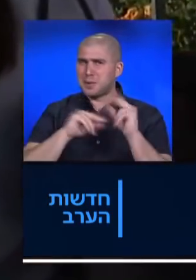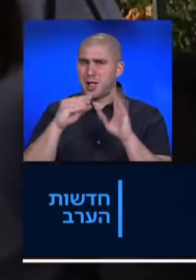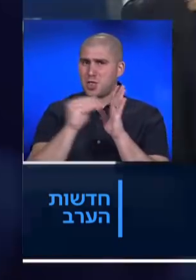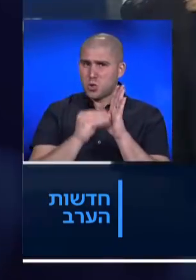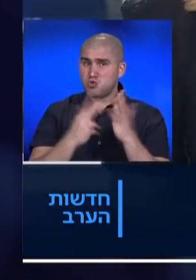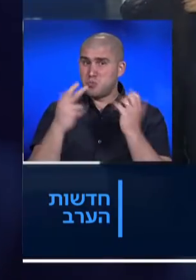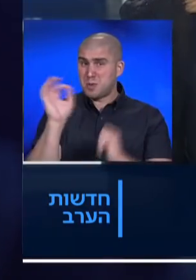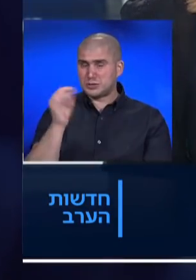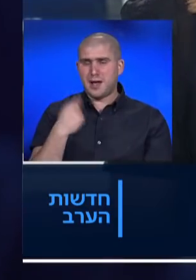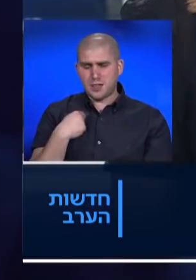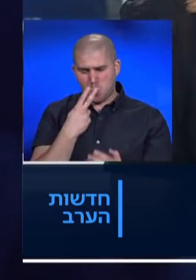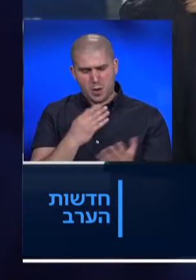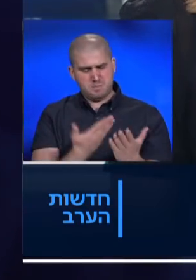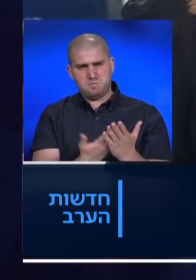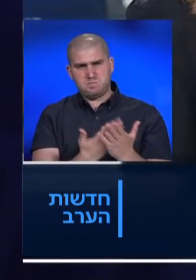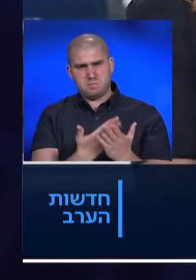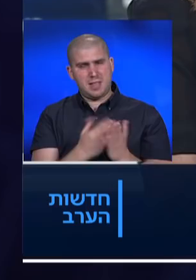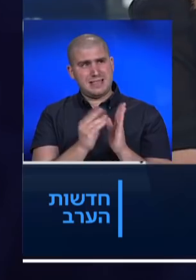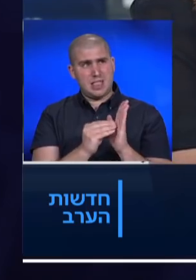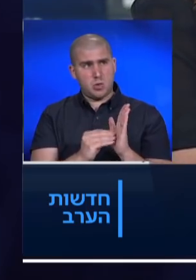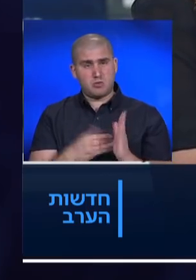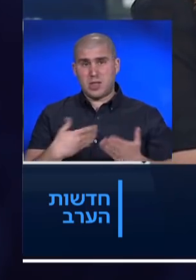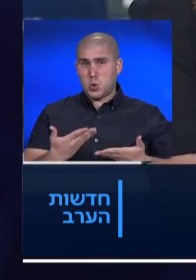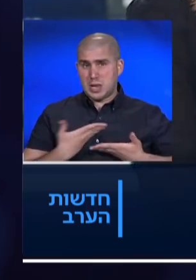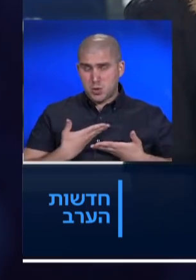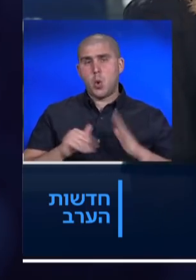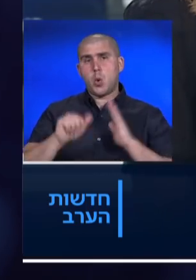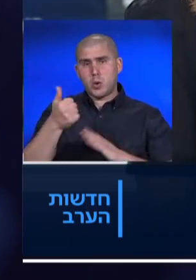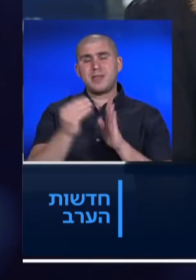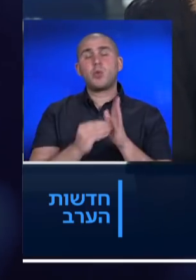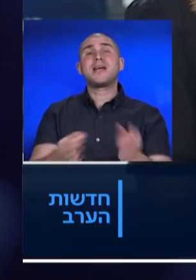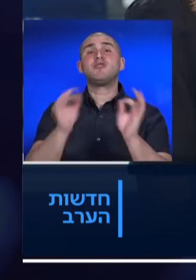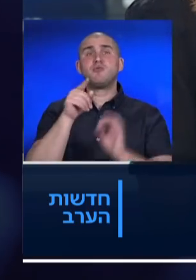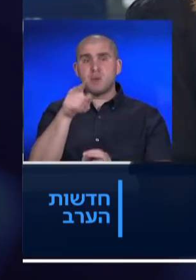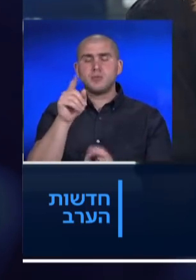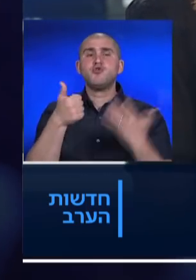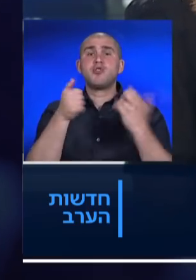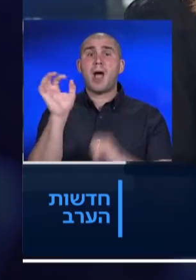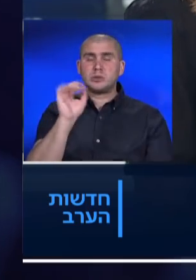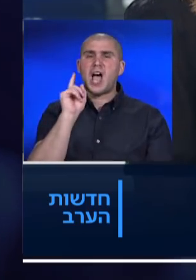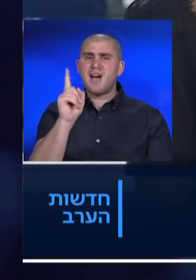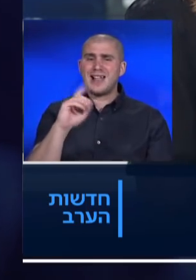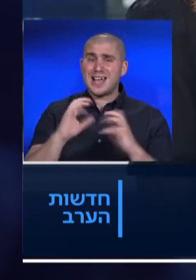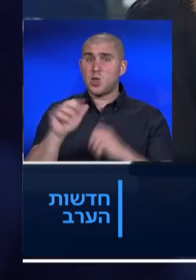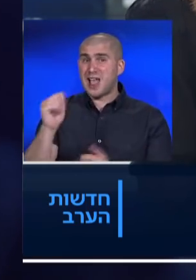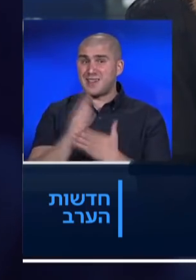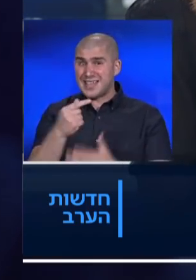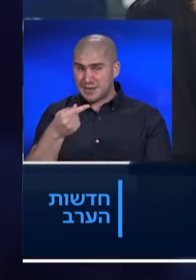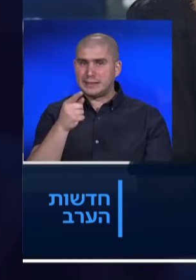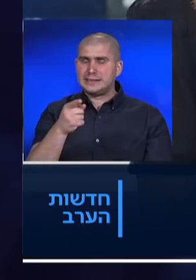מחזיקה בידיים שלי את הנתונים שאנחנו מקבלים. קודם כל, נתונים רשמיים שלכם מדברים על 60%, אבל כיתות א' עד ג', זה הפילוח לא, פחות או